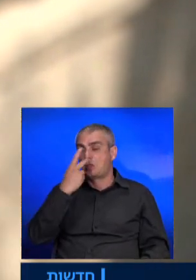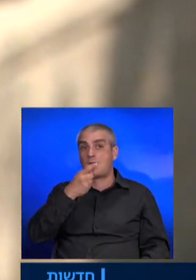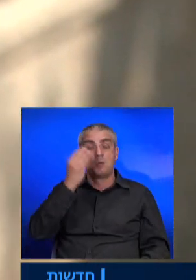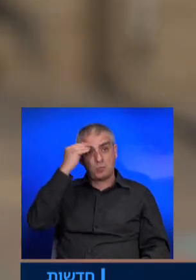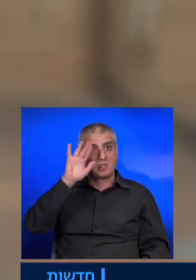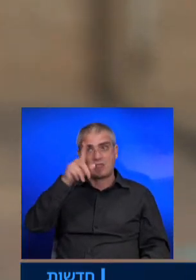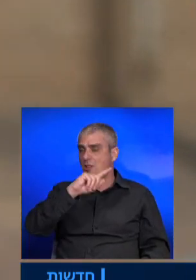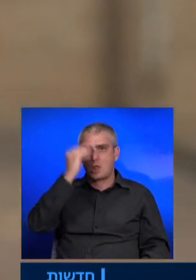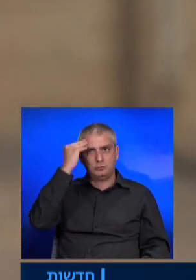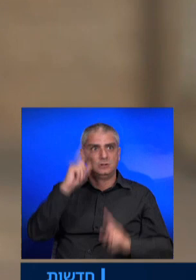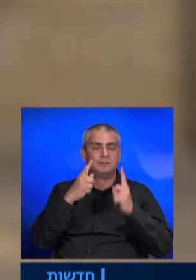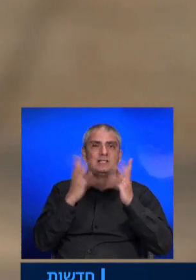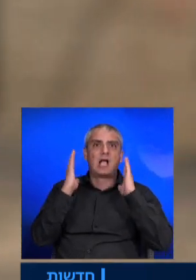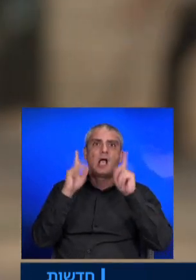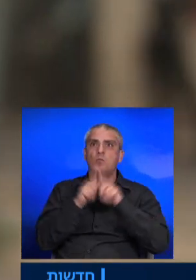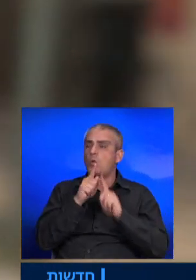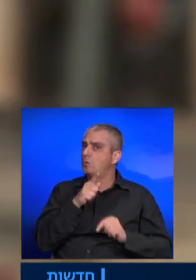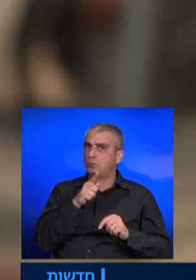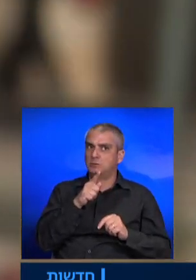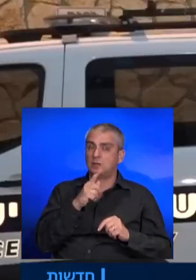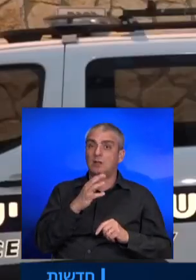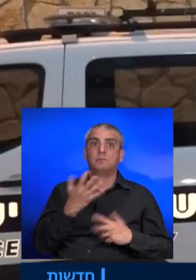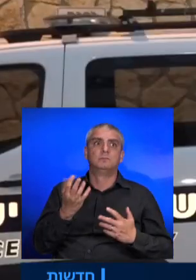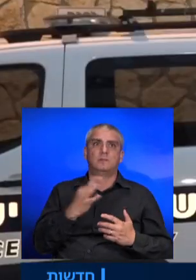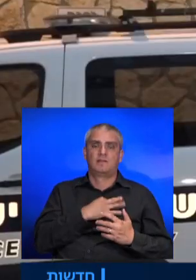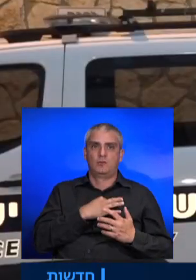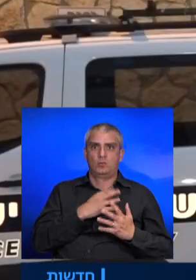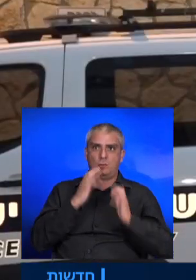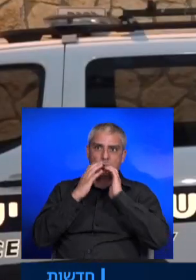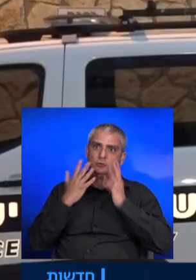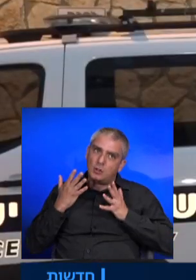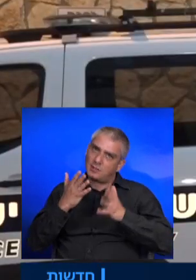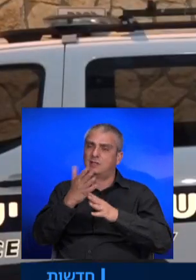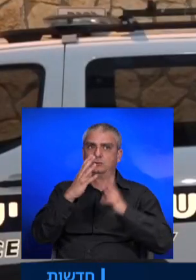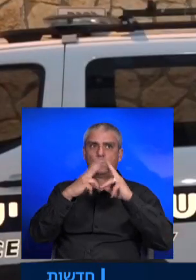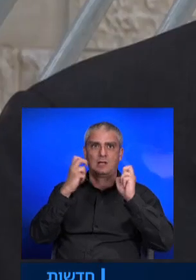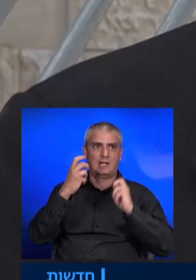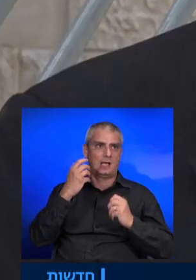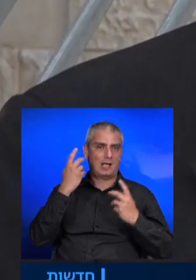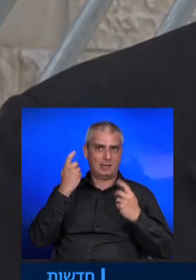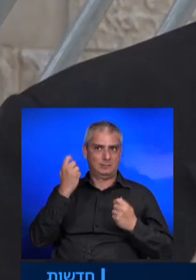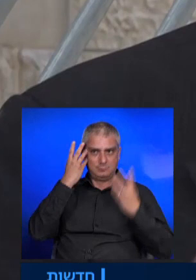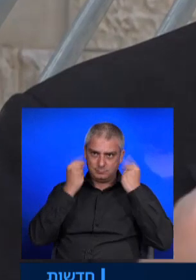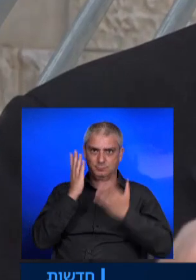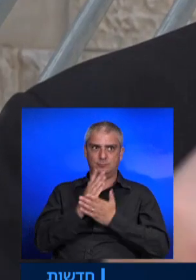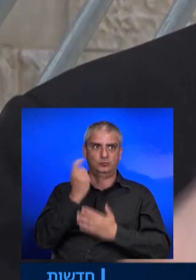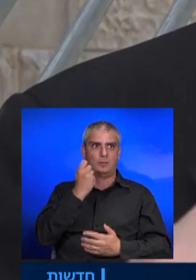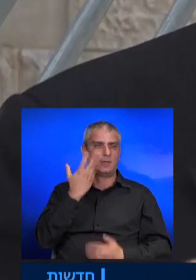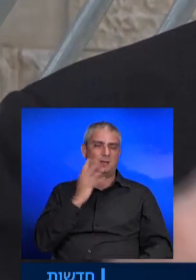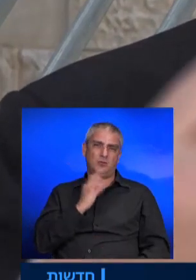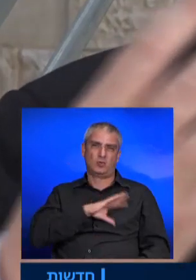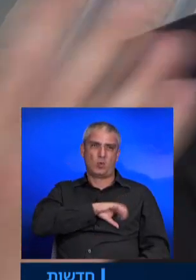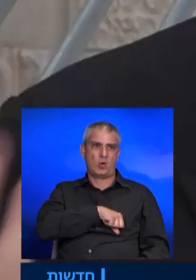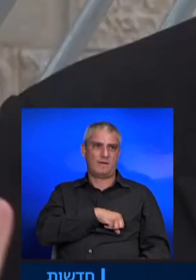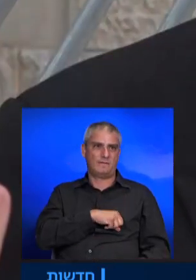מקרה חמור שכזה, ונפגעו מכניסת התקשורת לעיר החרדית בשבת. היה פה משהו מאוד כואב. אנחנו יצאתי בשבת בצהריים,